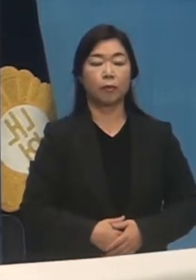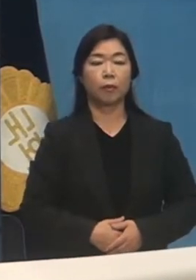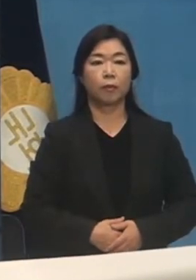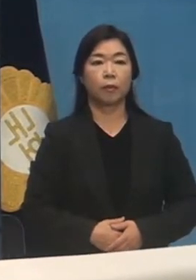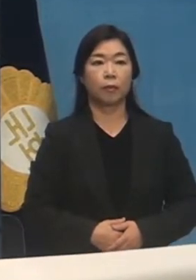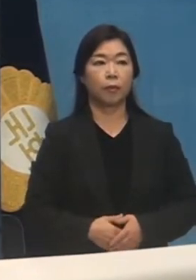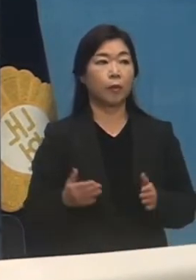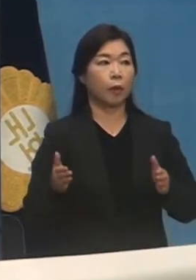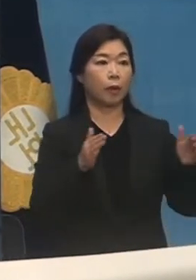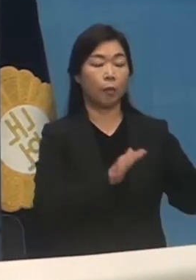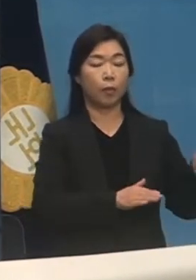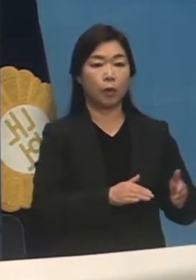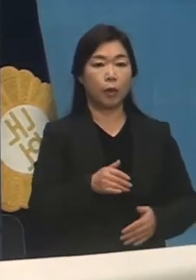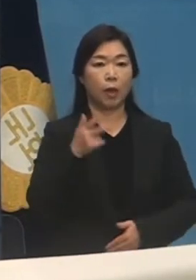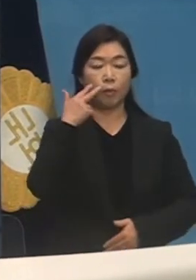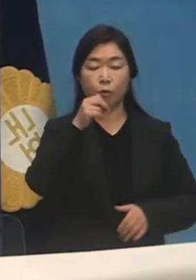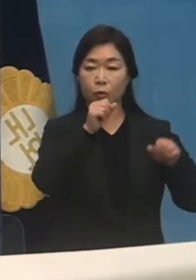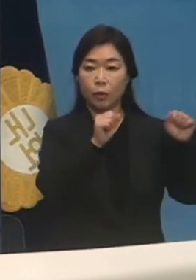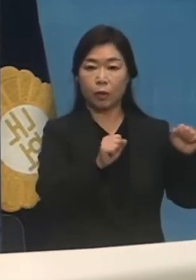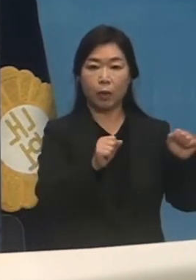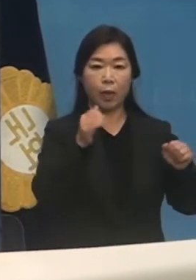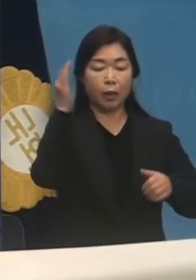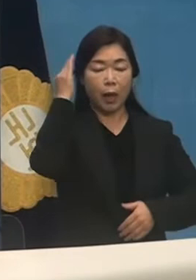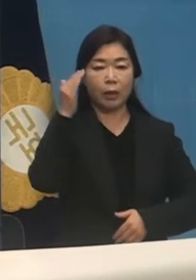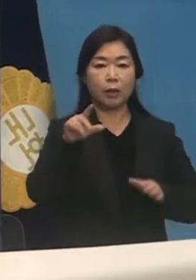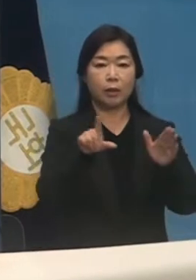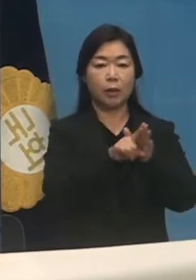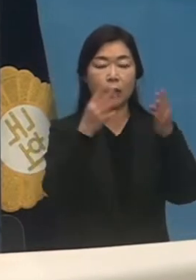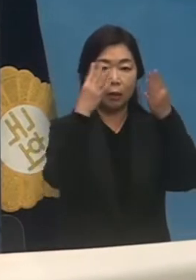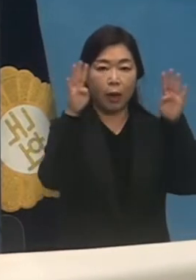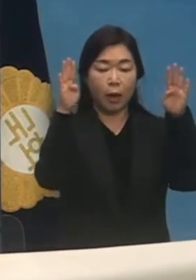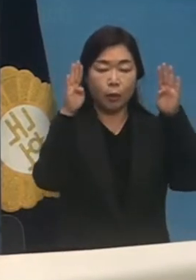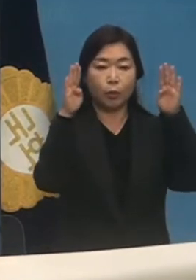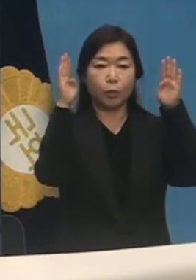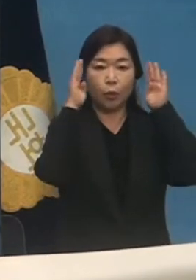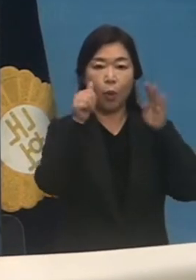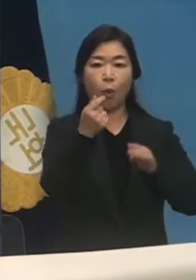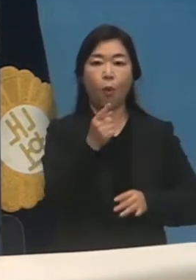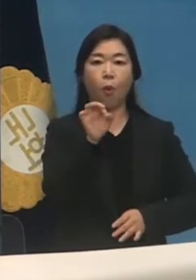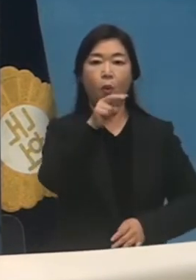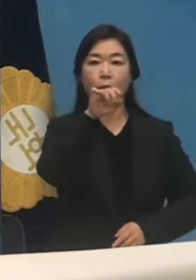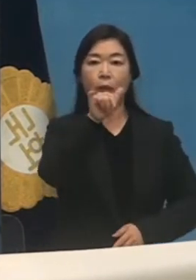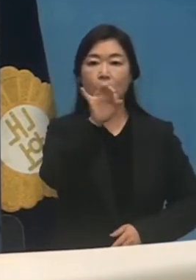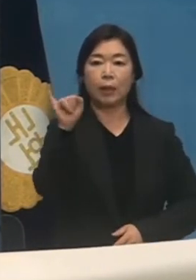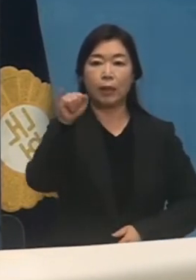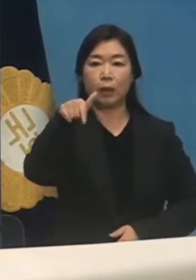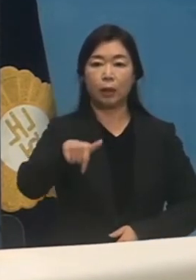예, 다음은 미주 대한신학대학교 홍익표 목사님.